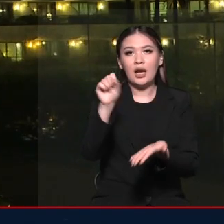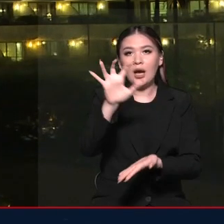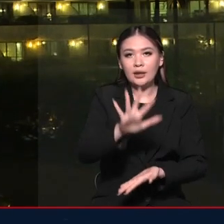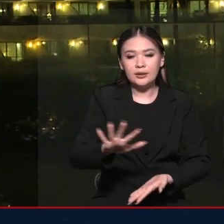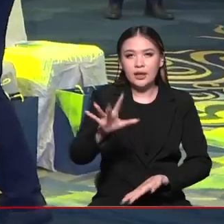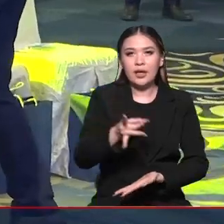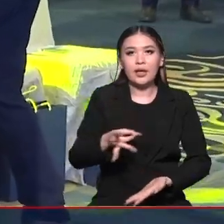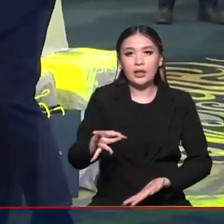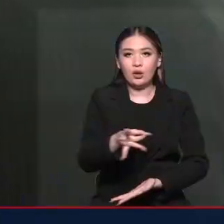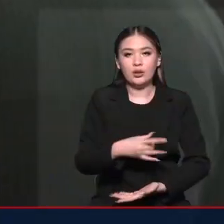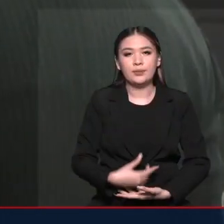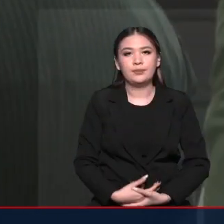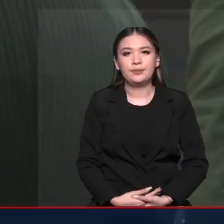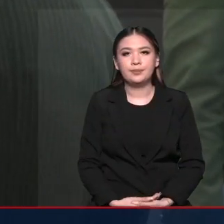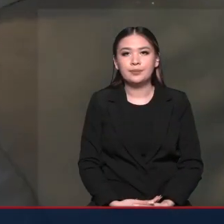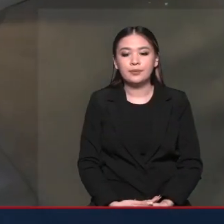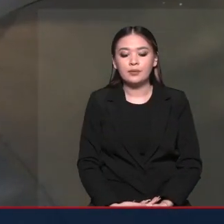региона.